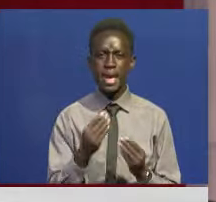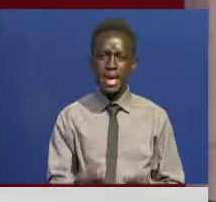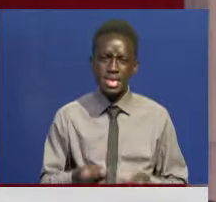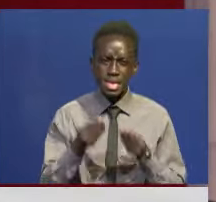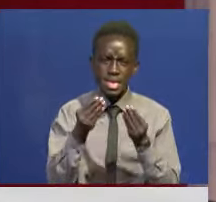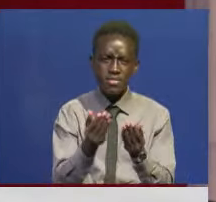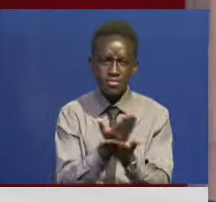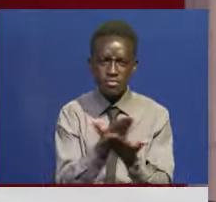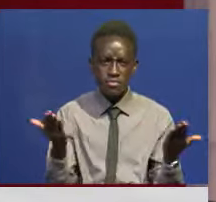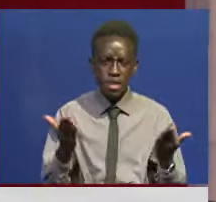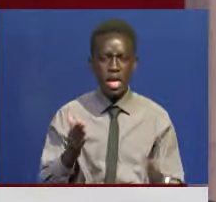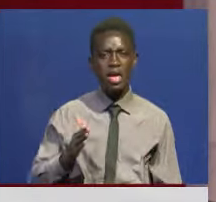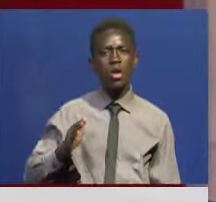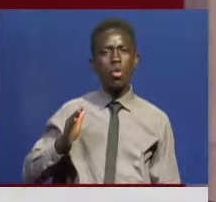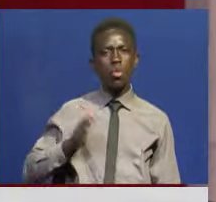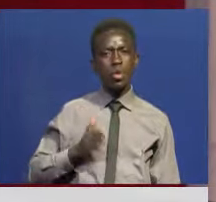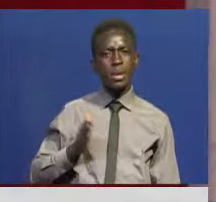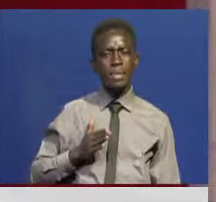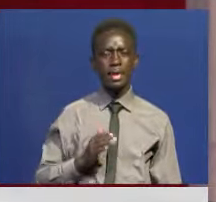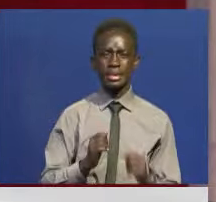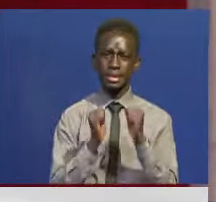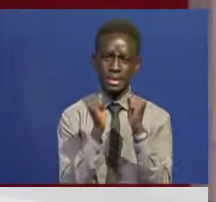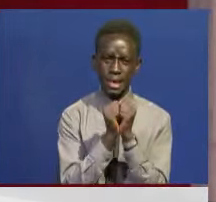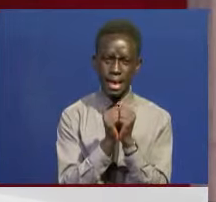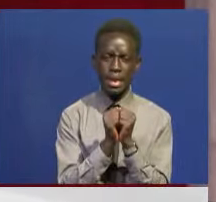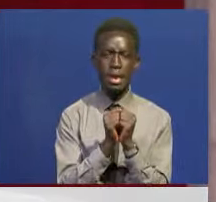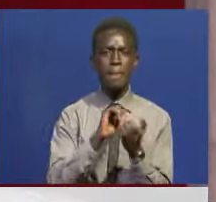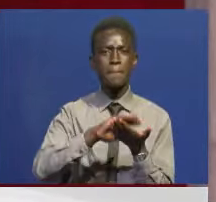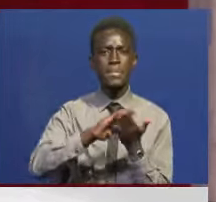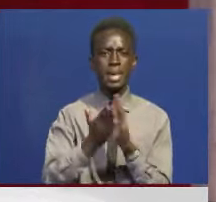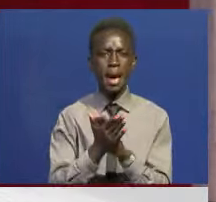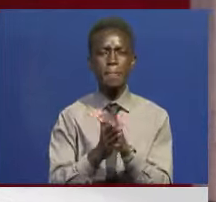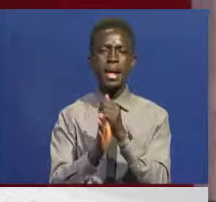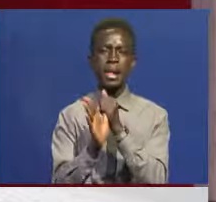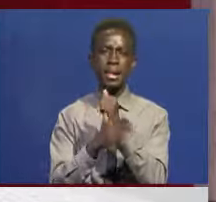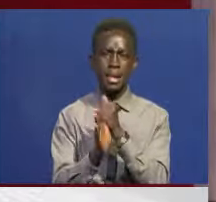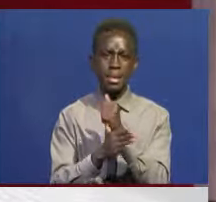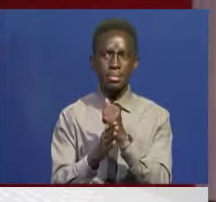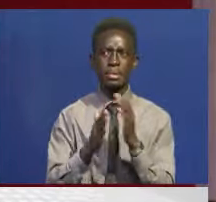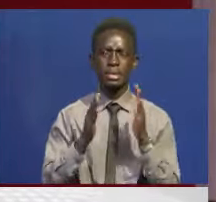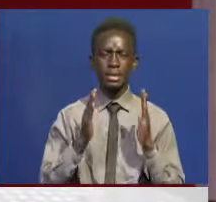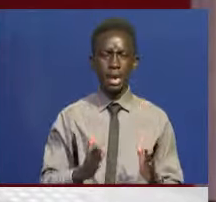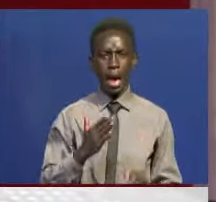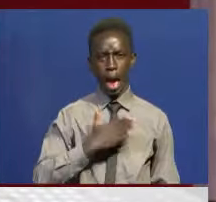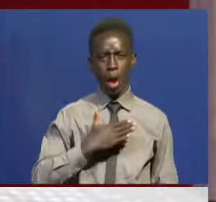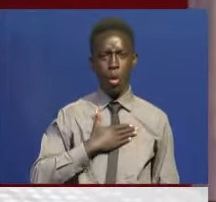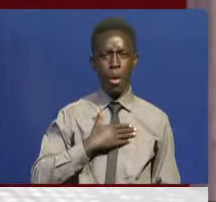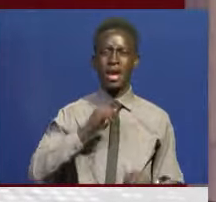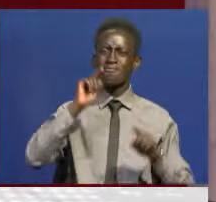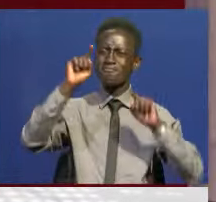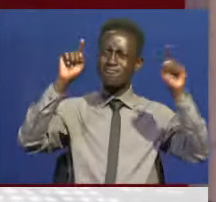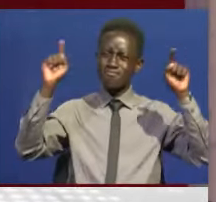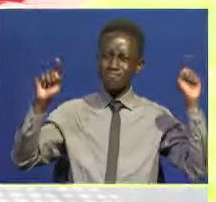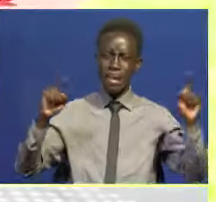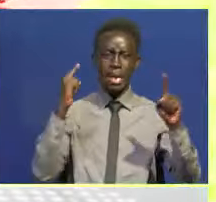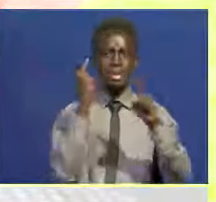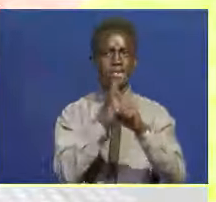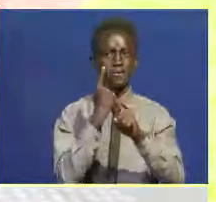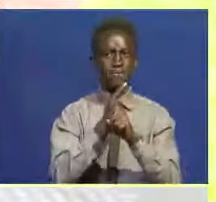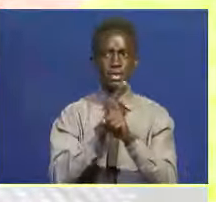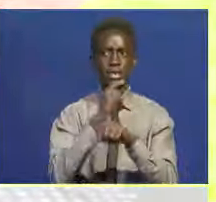nimewapatia kina mama 10 kuwa mabalozi wetu katika nchi mbalimbali